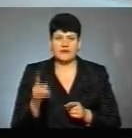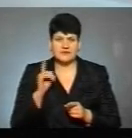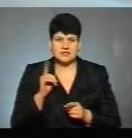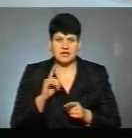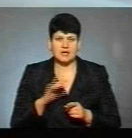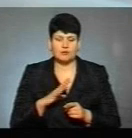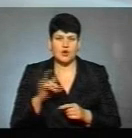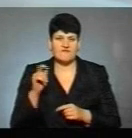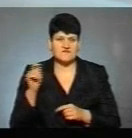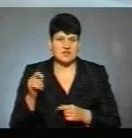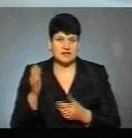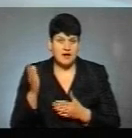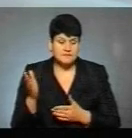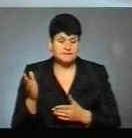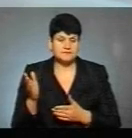там була війна,